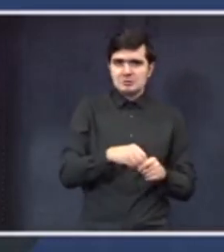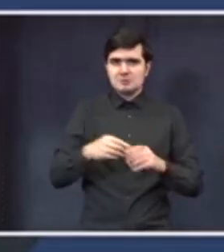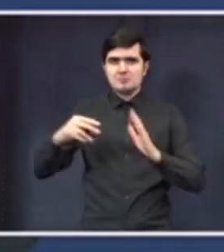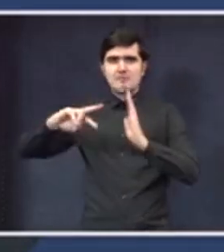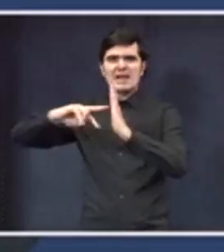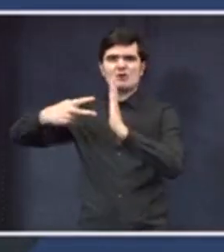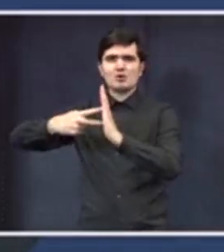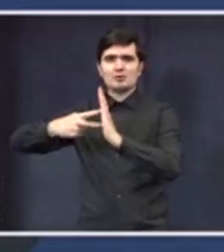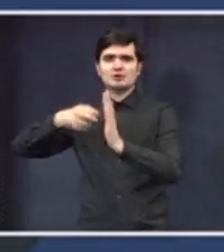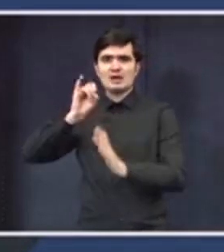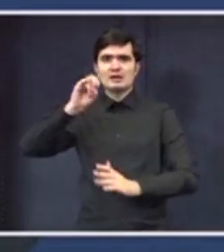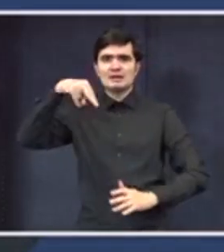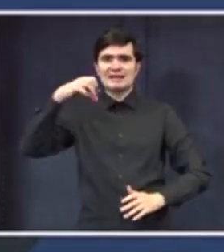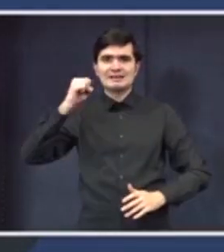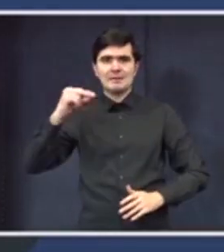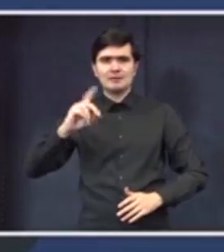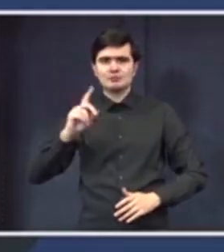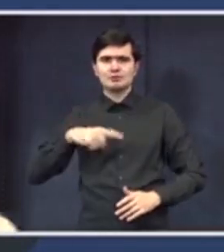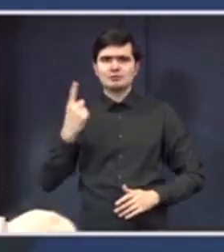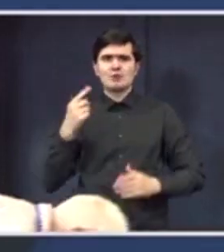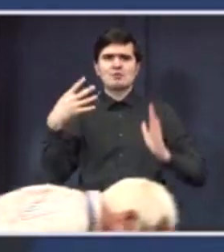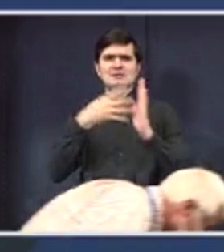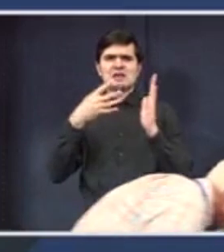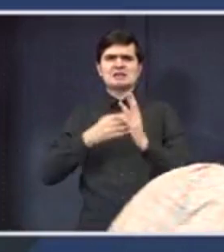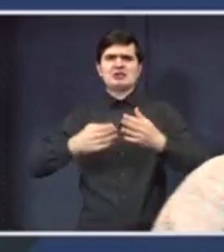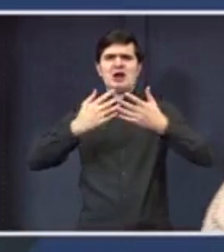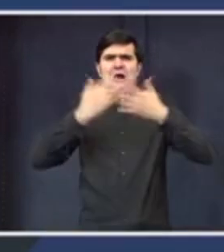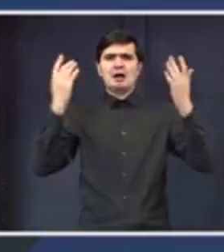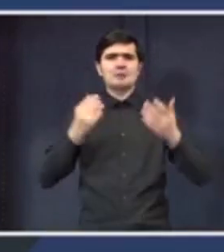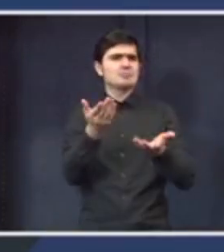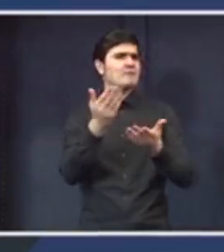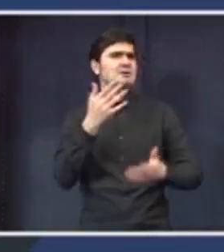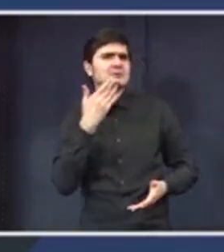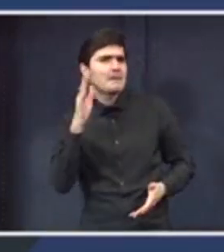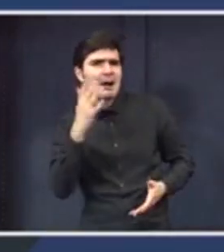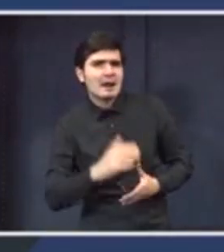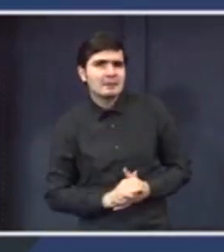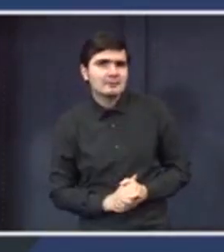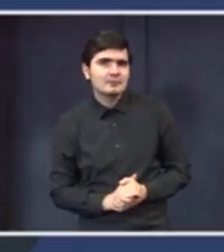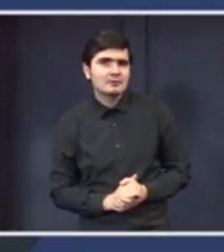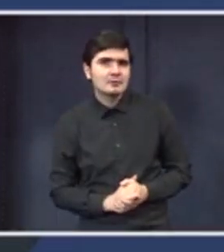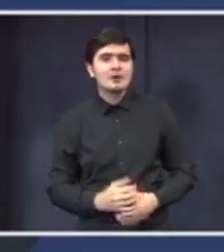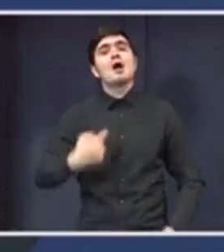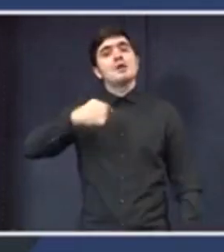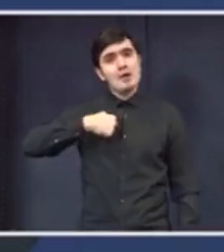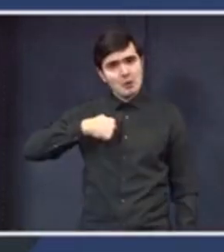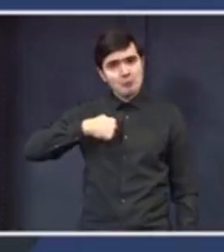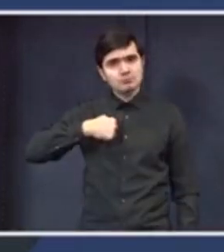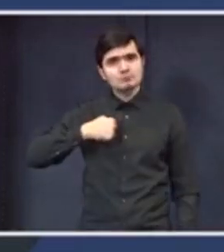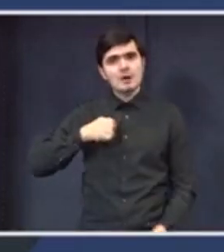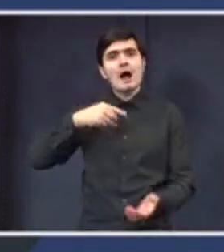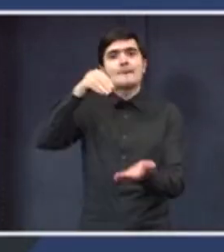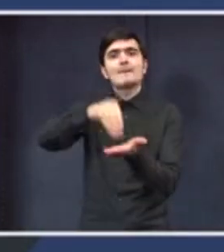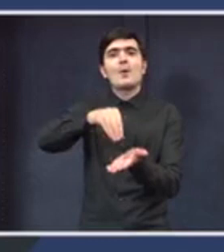metodologia INSP și nu este un test atât de concludent. Dumneavoastră, ce părere aveți? Eu sunt cel care a propus